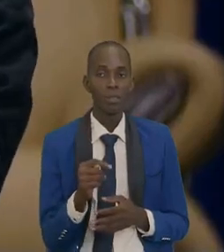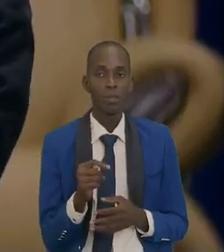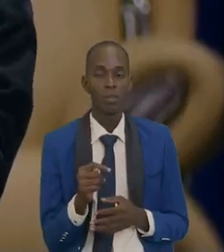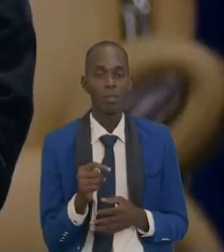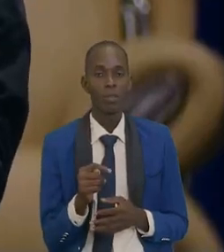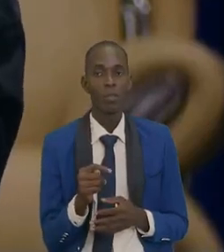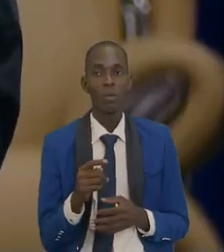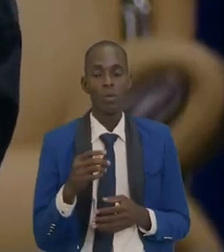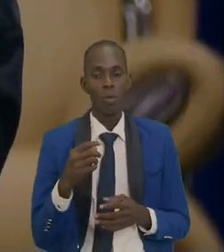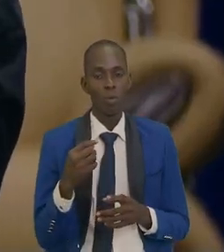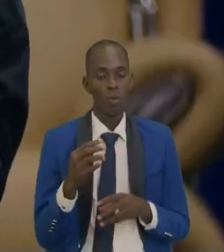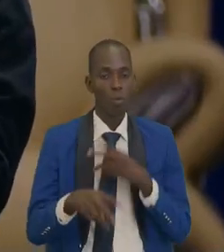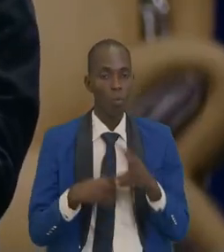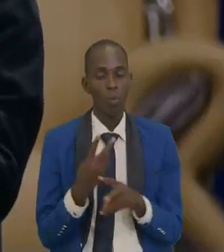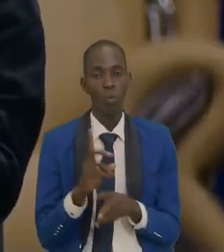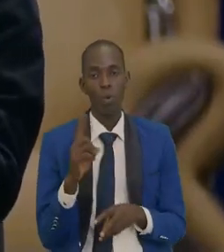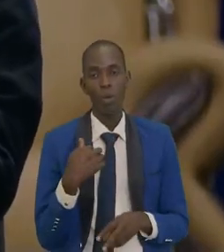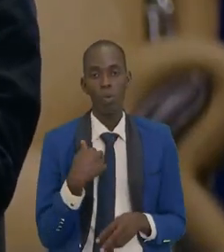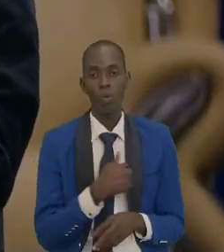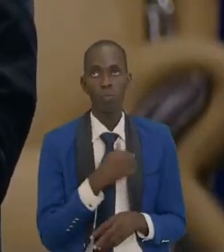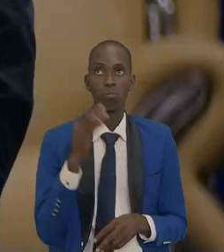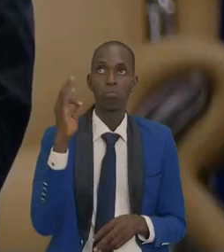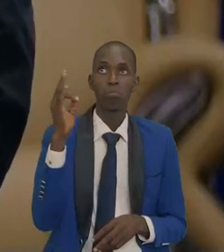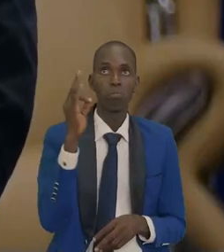Le monde dans lequel nous vivons également,